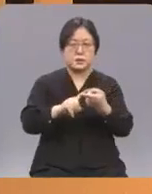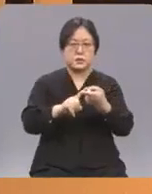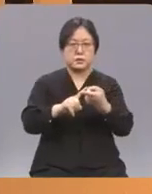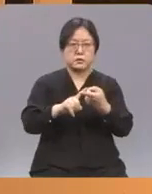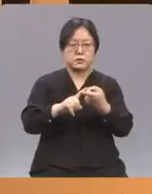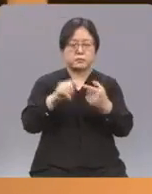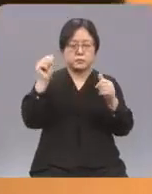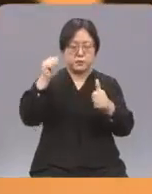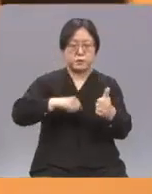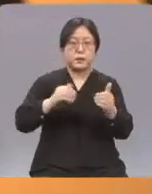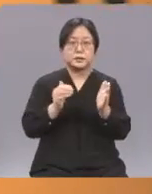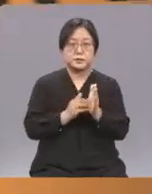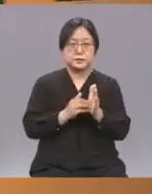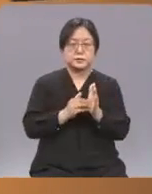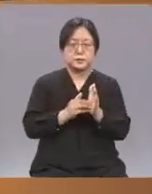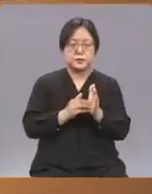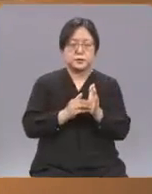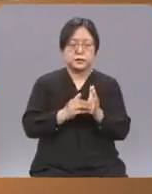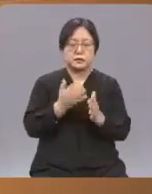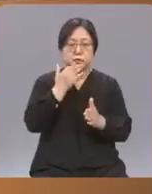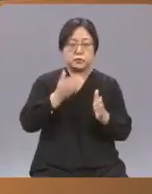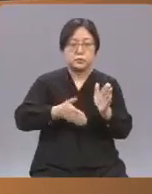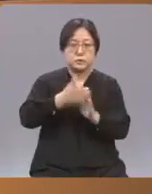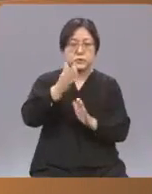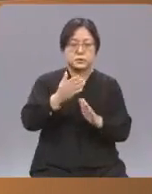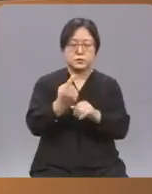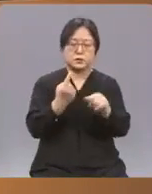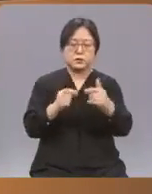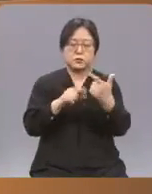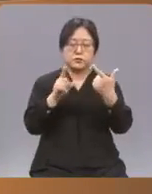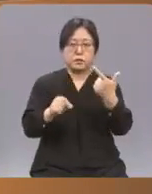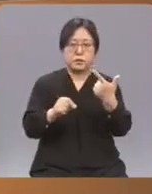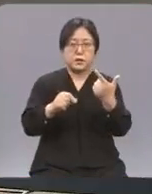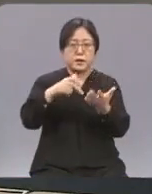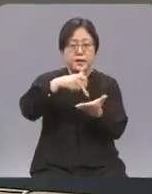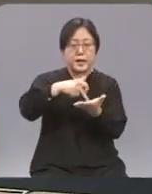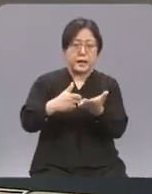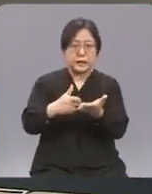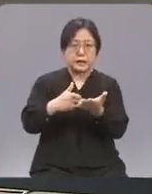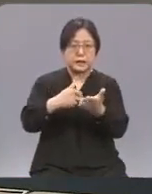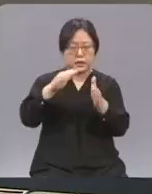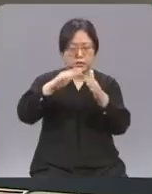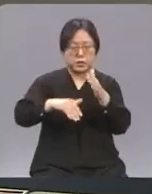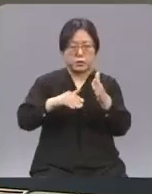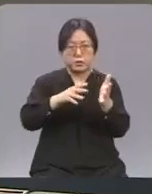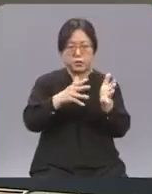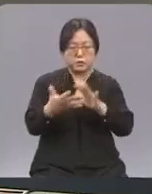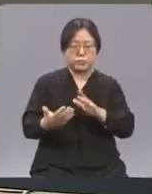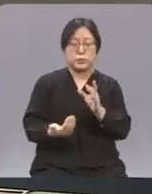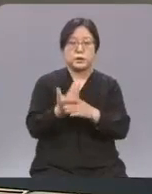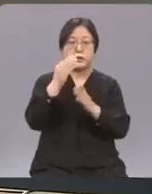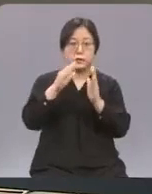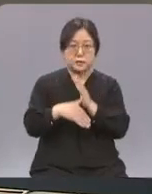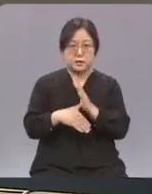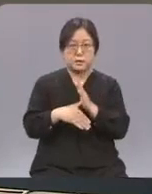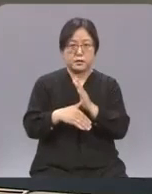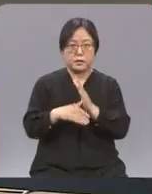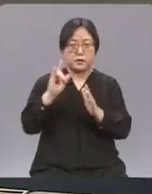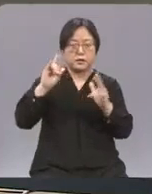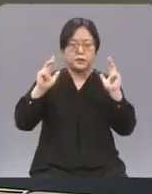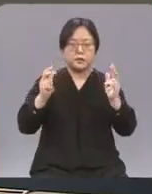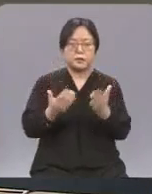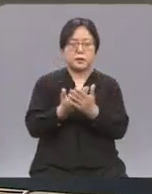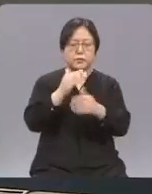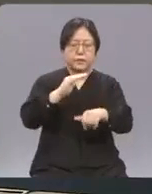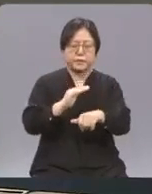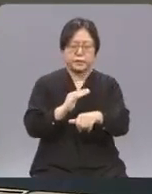인용 결정했습니다. 앞서 서울시는 지난해 6월 광주 학동 철거 건물 붕괴 사고 당시 현산이